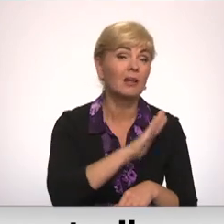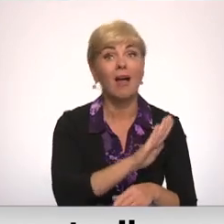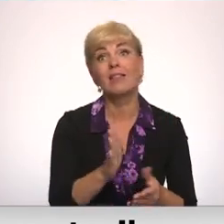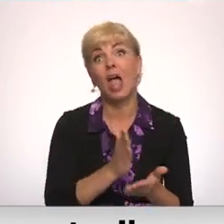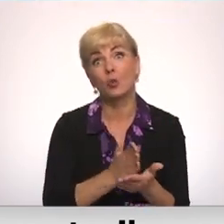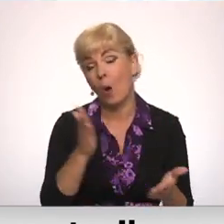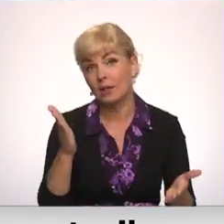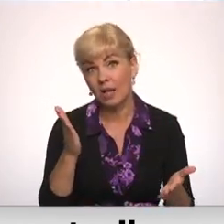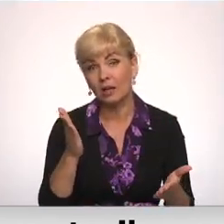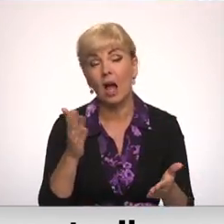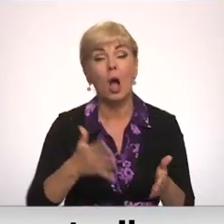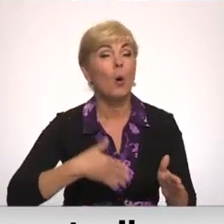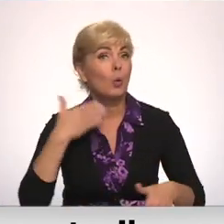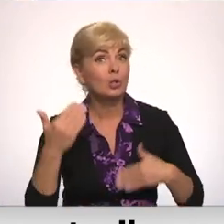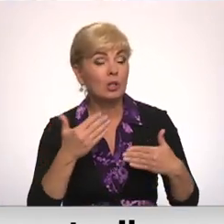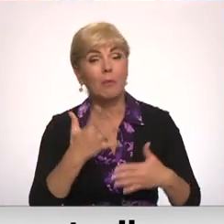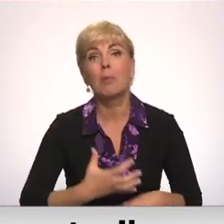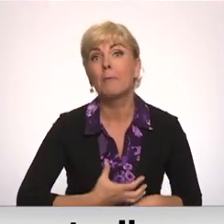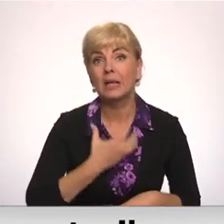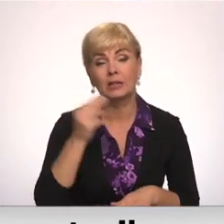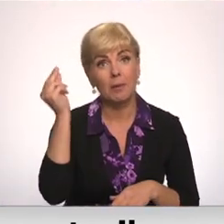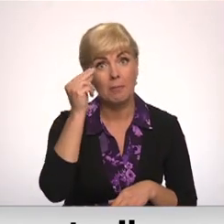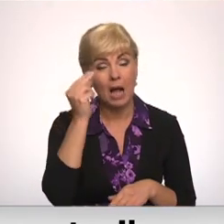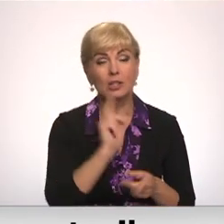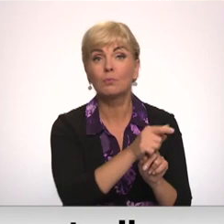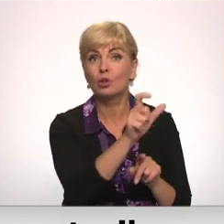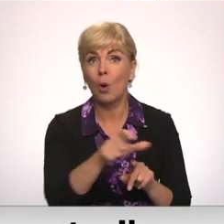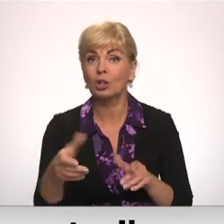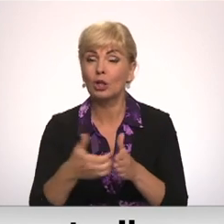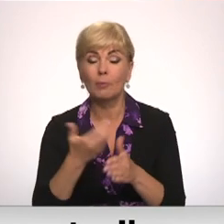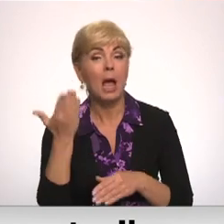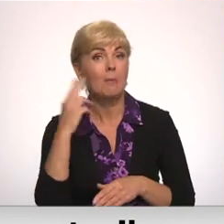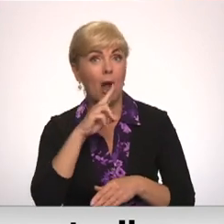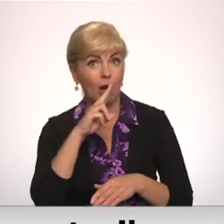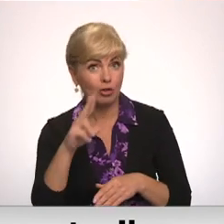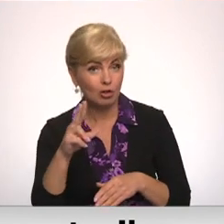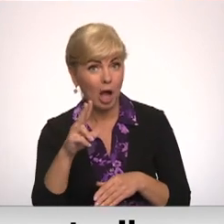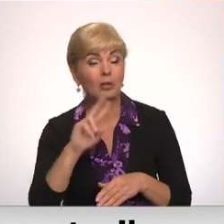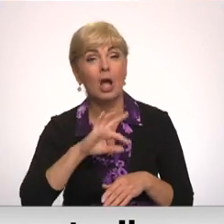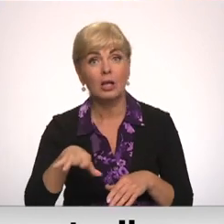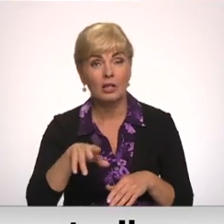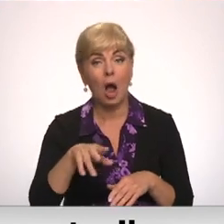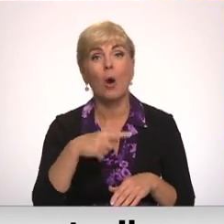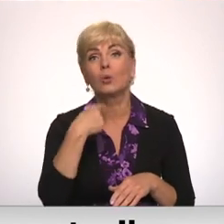nenotiek. Trauksmi par katastrofālo mācību spēku trūkumu pagājušajā nedēļā jau cēla